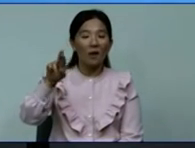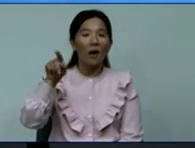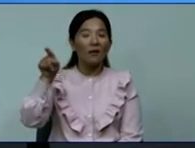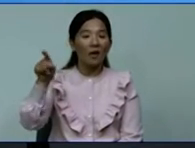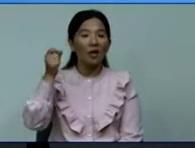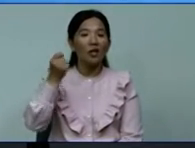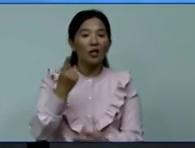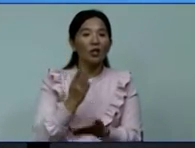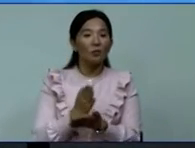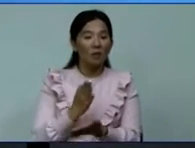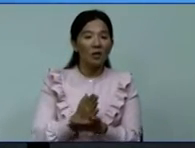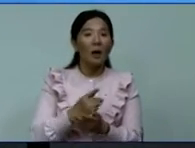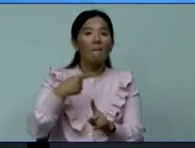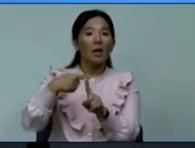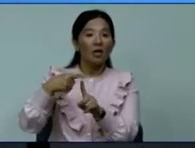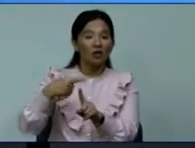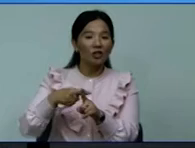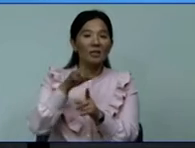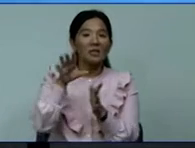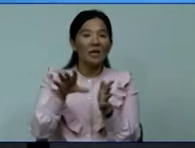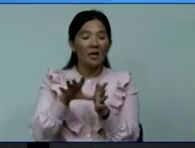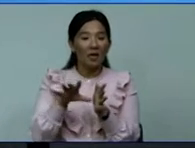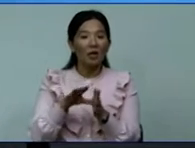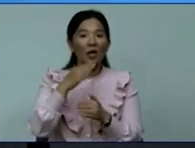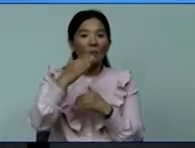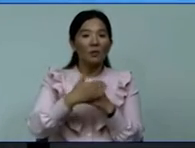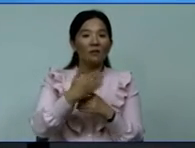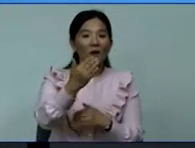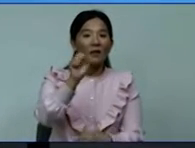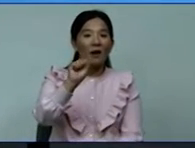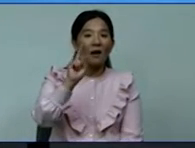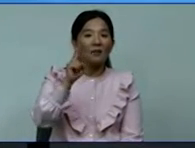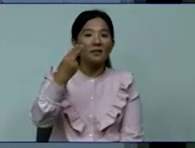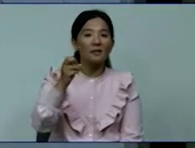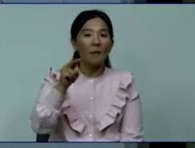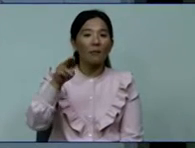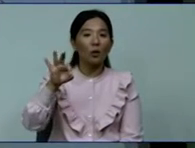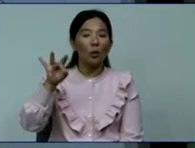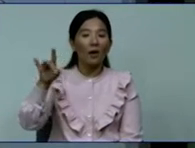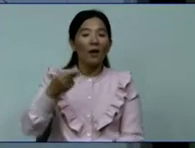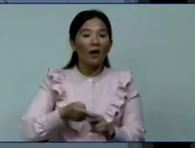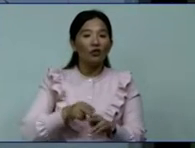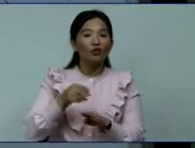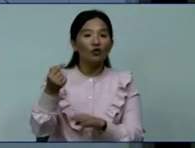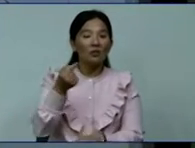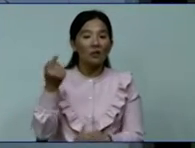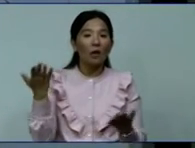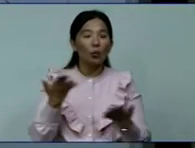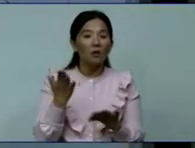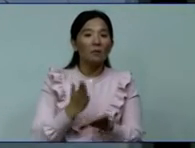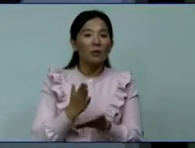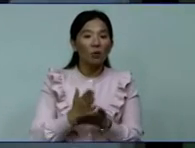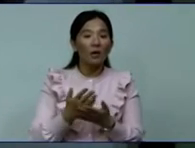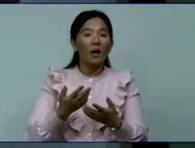имеет положительный заряд. Перед вами акцептор, то есть это частица, которая способна